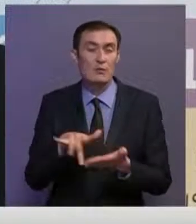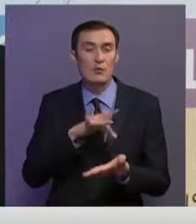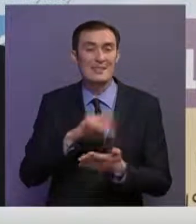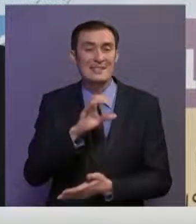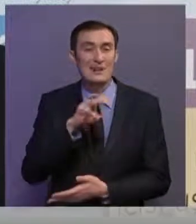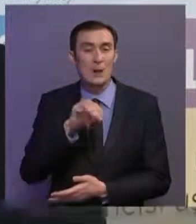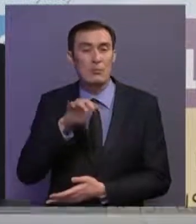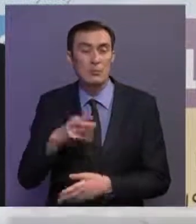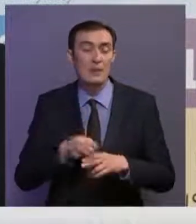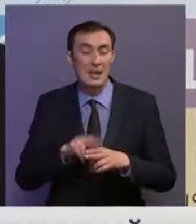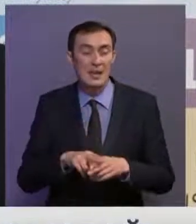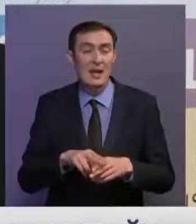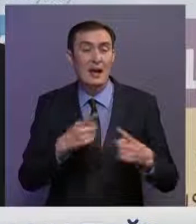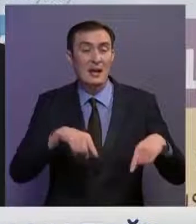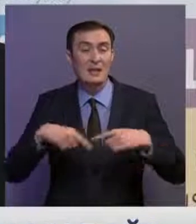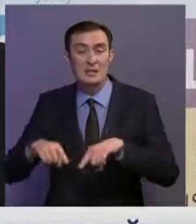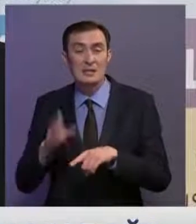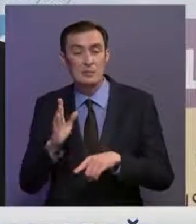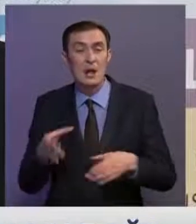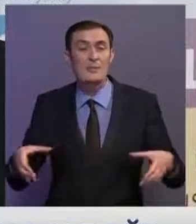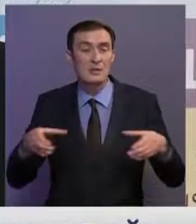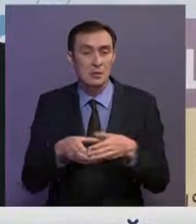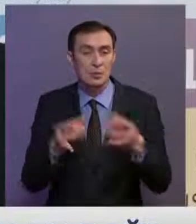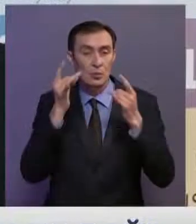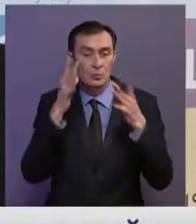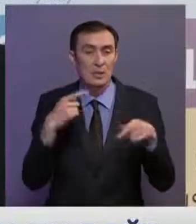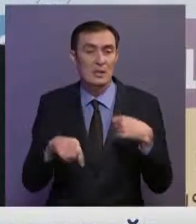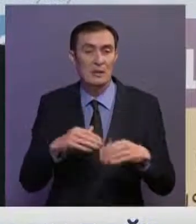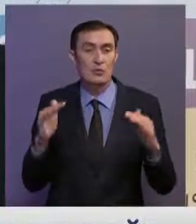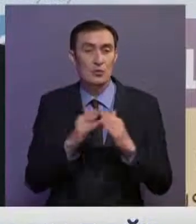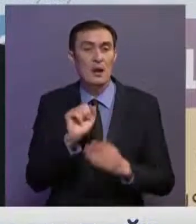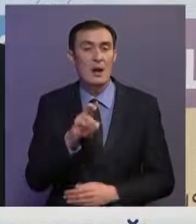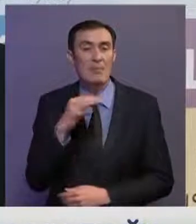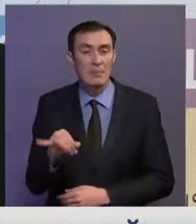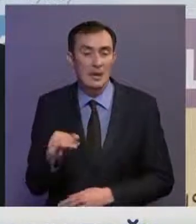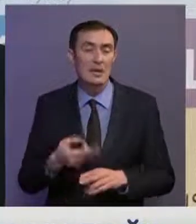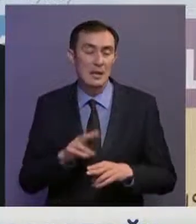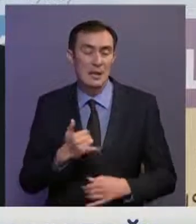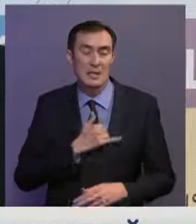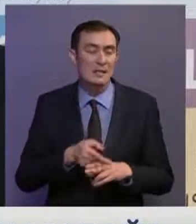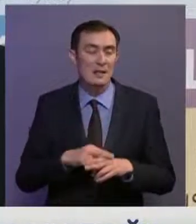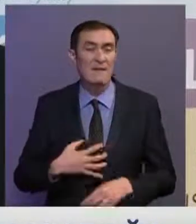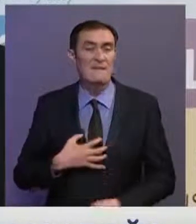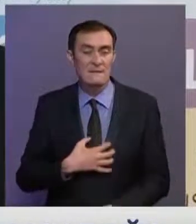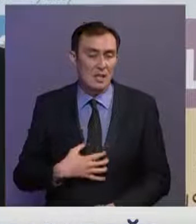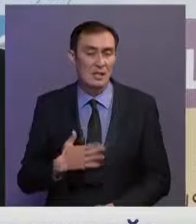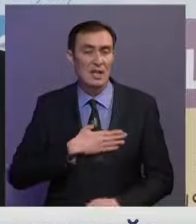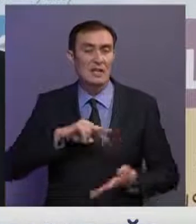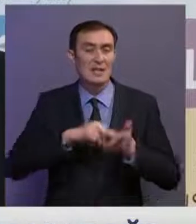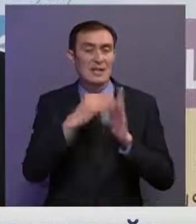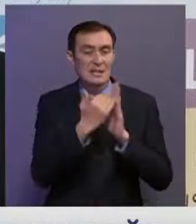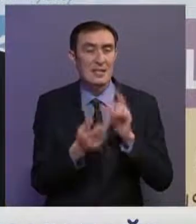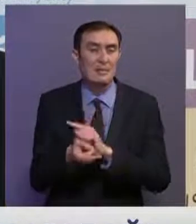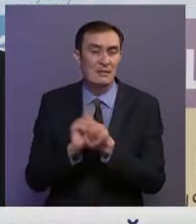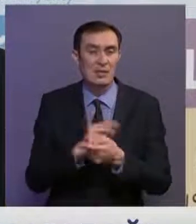теперь все эти общественные организации объединит культурно-деловой дом абай для нас это очень важно наша цель превратить